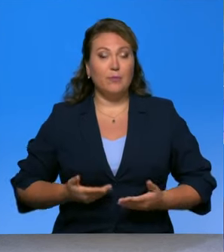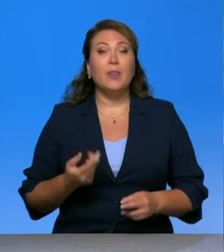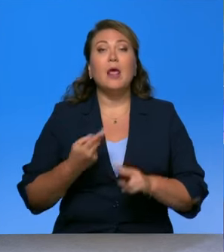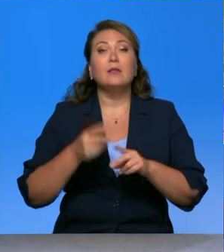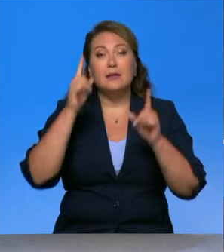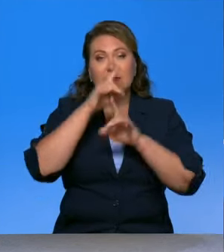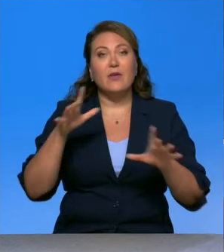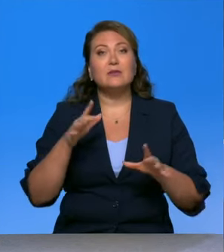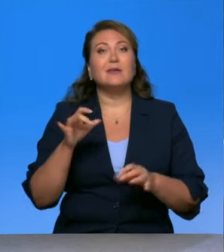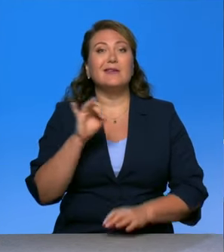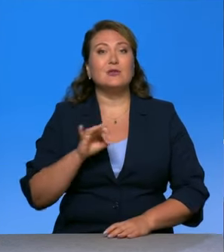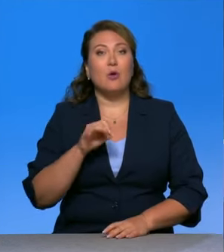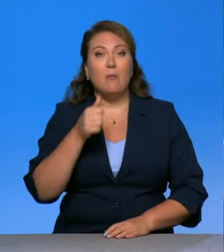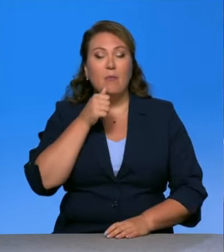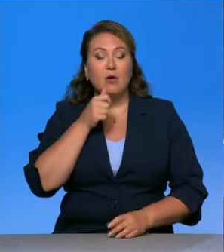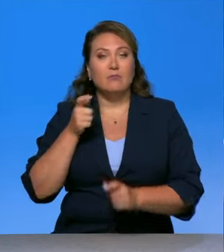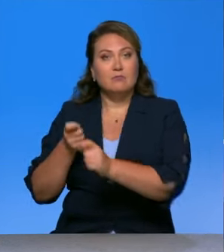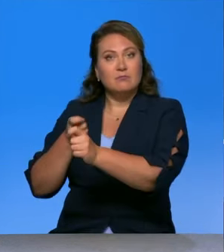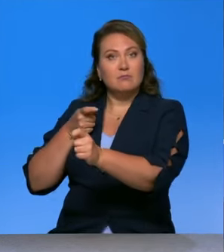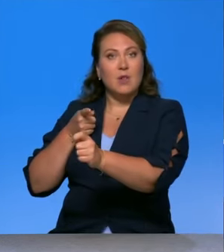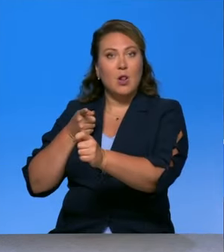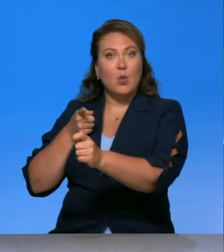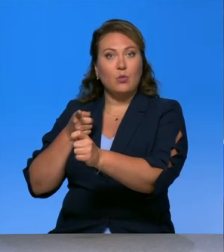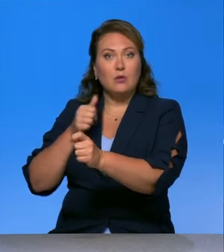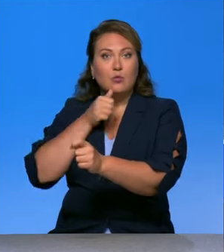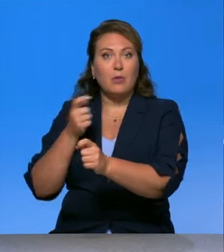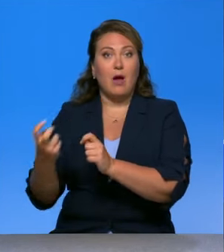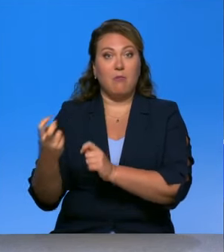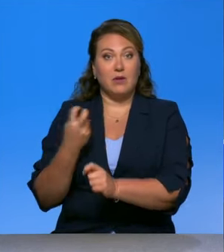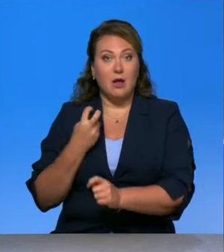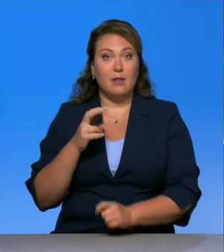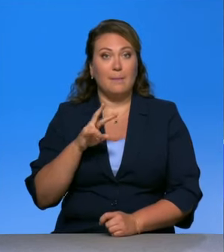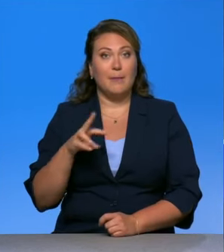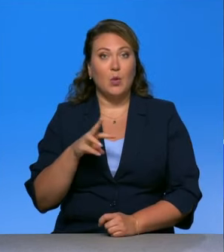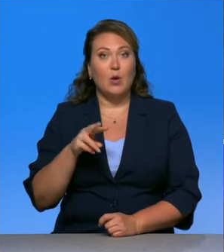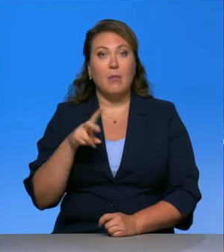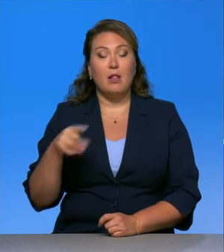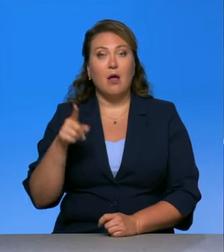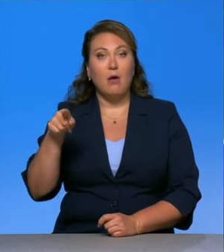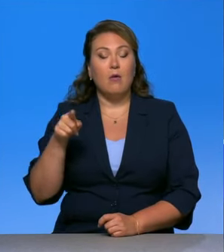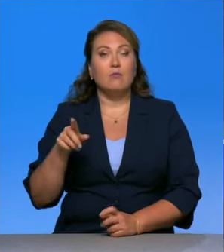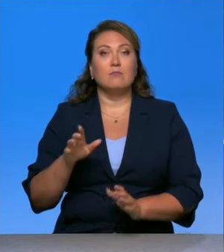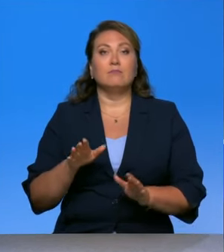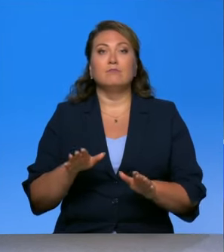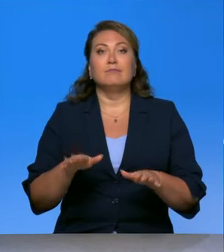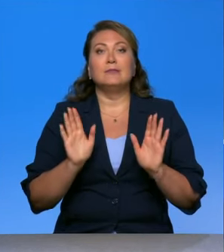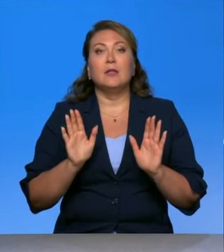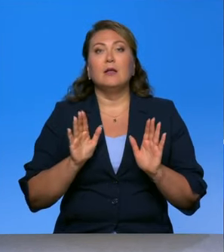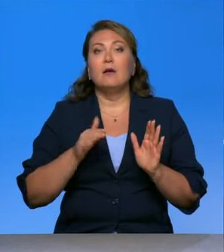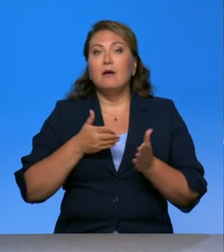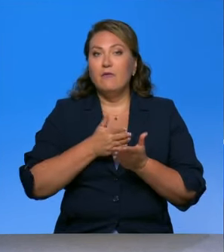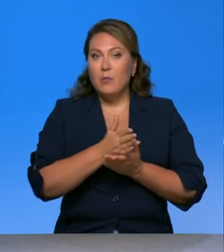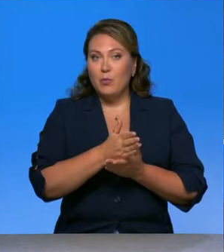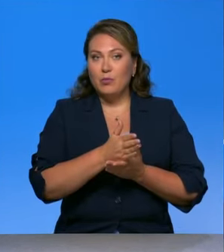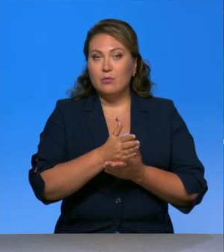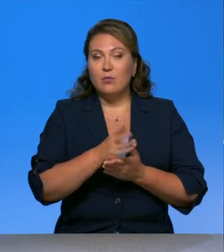напомнить. На него направили стрелы, на него направили луки, оружие, и он выбрал простой путь. Он лег на